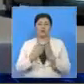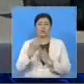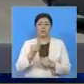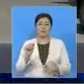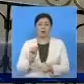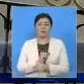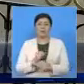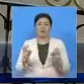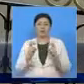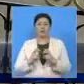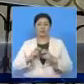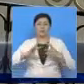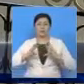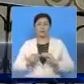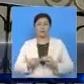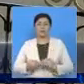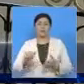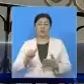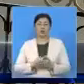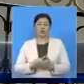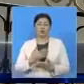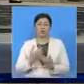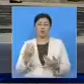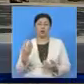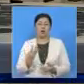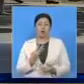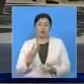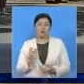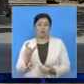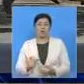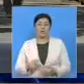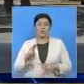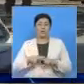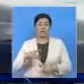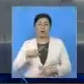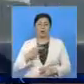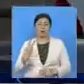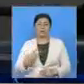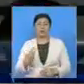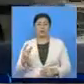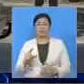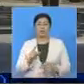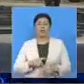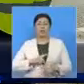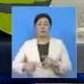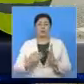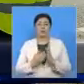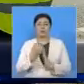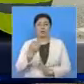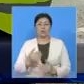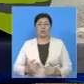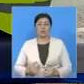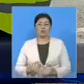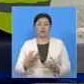автокөлік тексерілді. Нәтижесінде тиісті құжаттары жоқ 4 көлік иесі қамауға алынды. 27 жүргізуші жылдамдықты шамадан тыс асырғаны